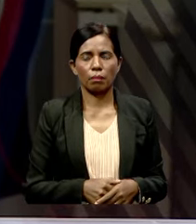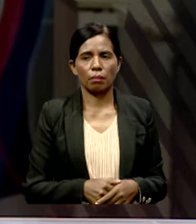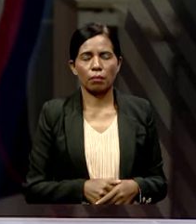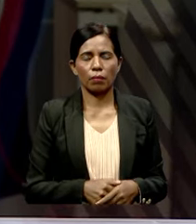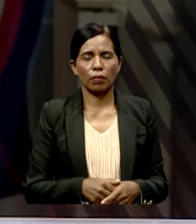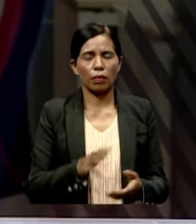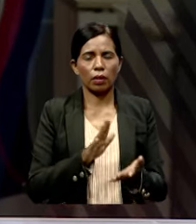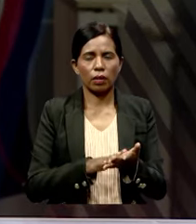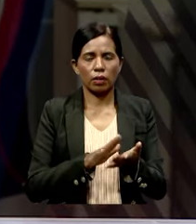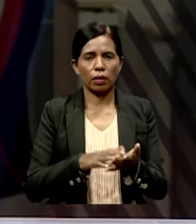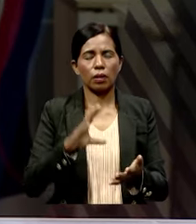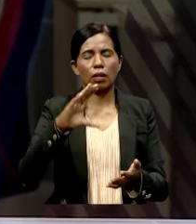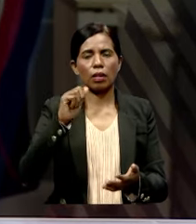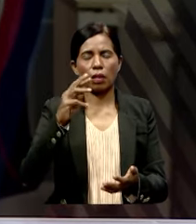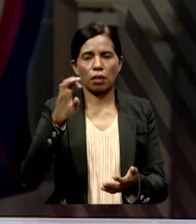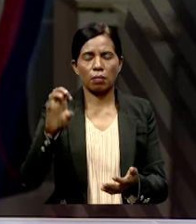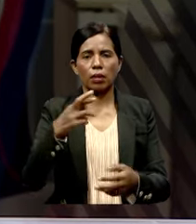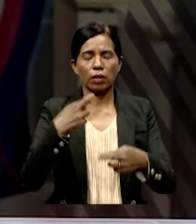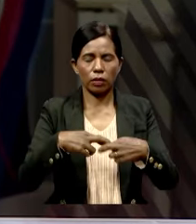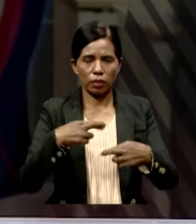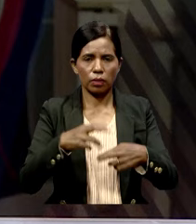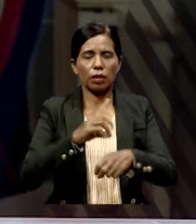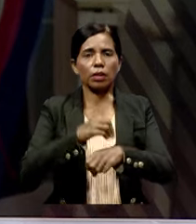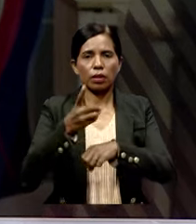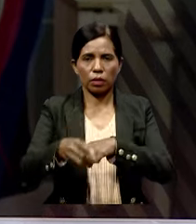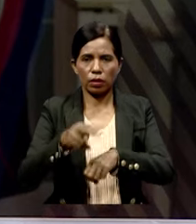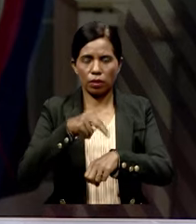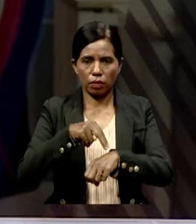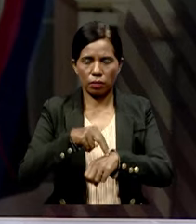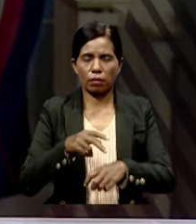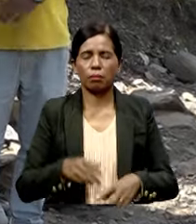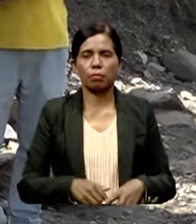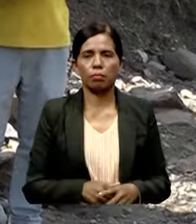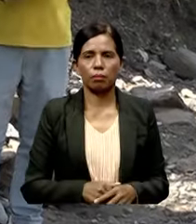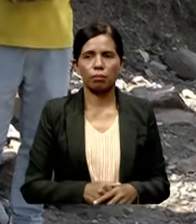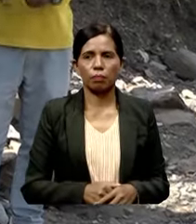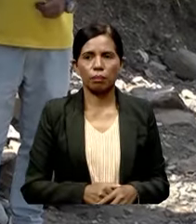Escola filial kami Raihun sai risco ba desastre natural.